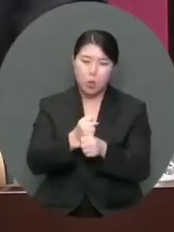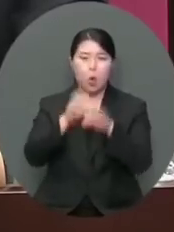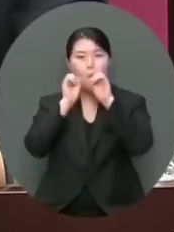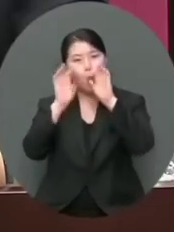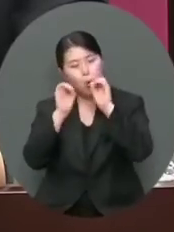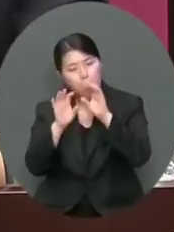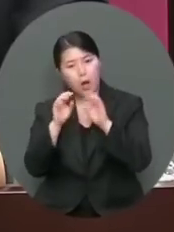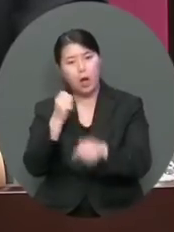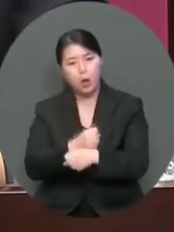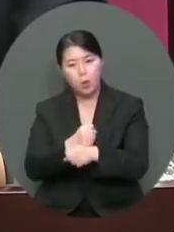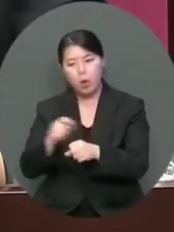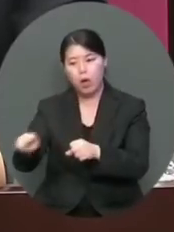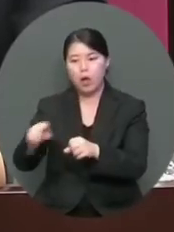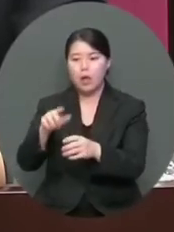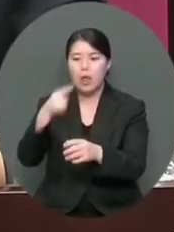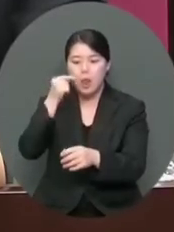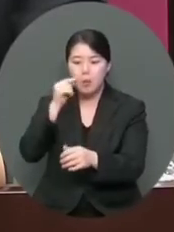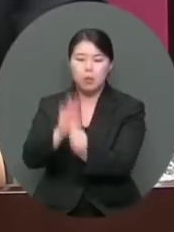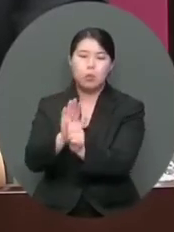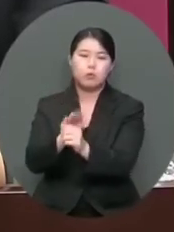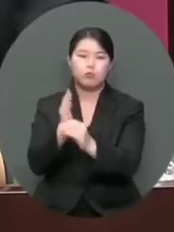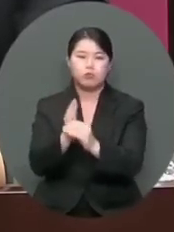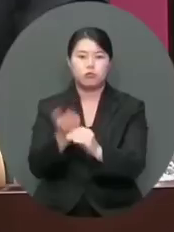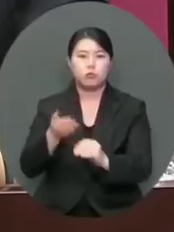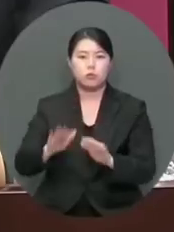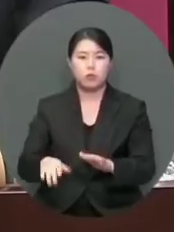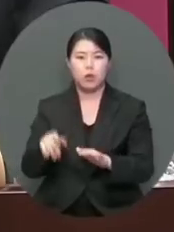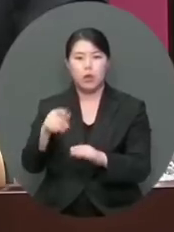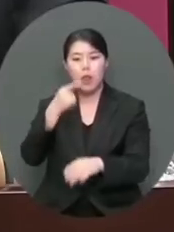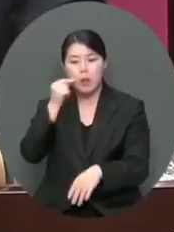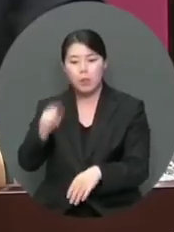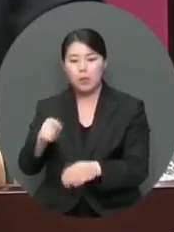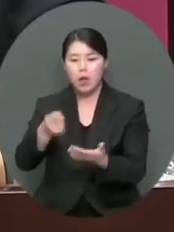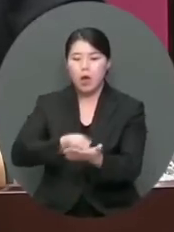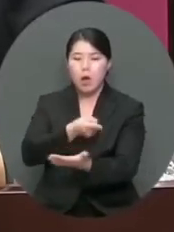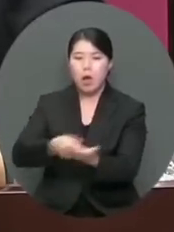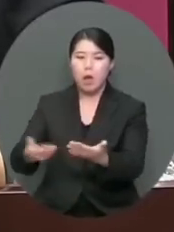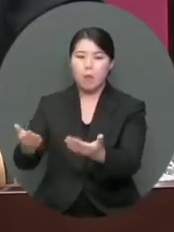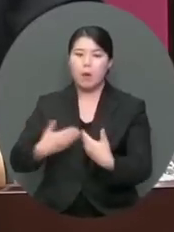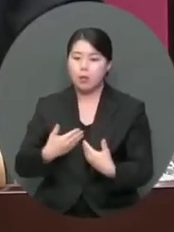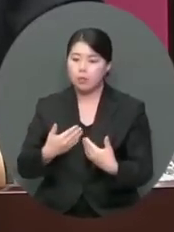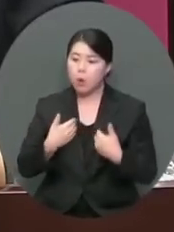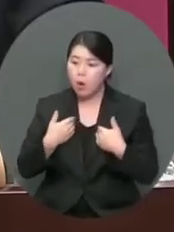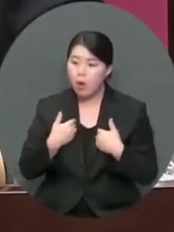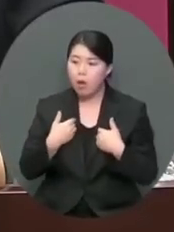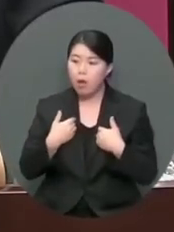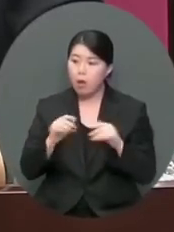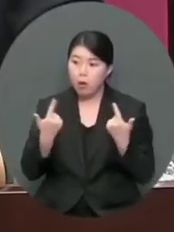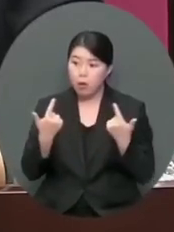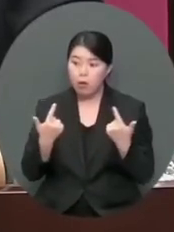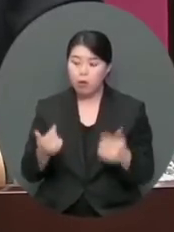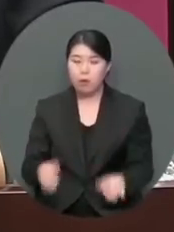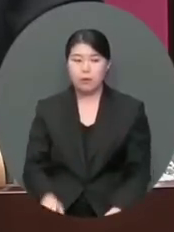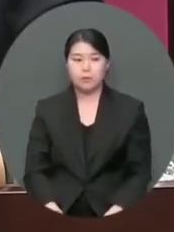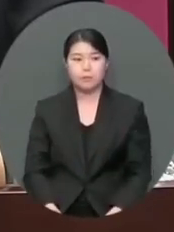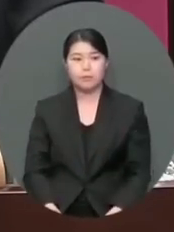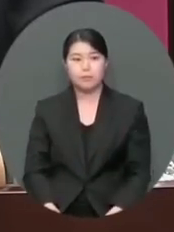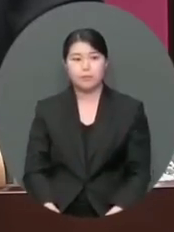오염수 방류를 도와주고 있으나 일본에게 구상권 청구해서 받아내야 하는 거 아닐까요?